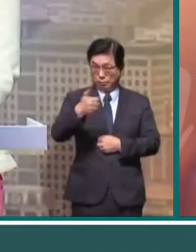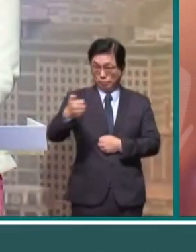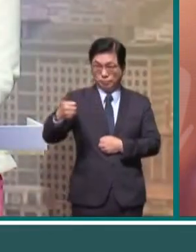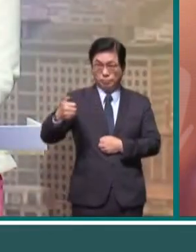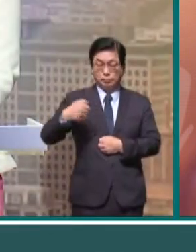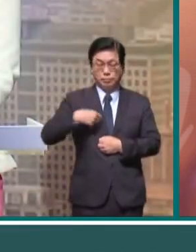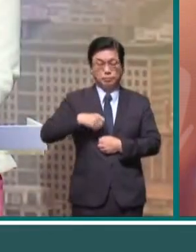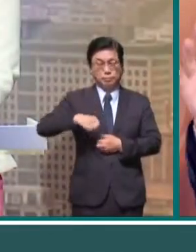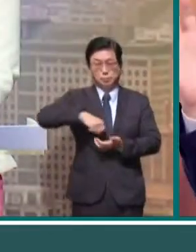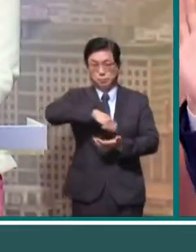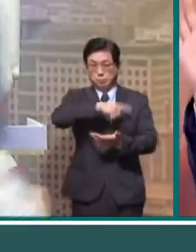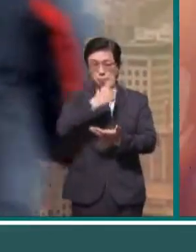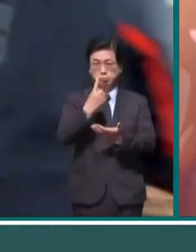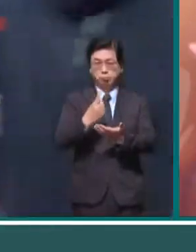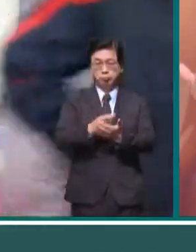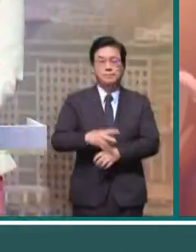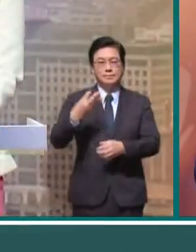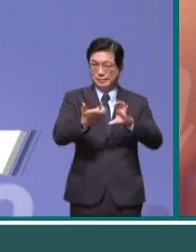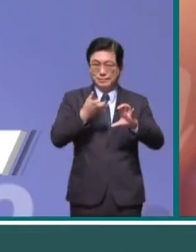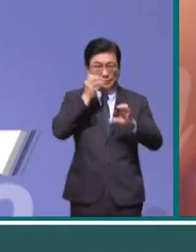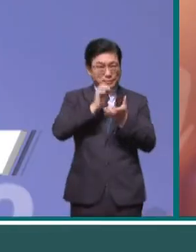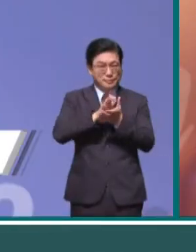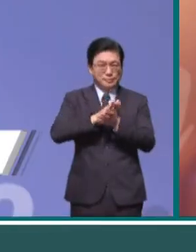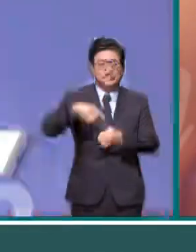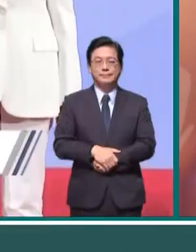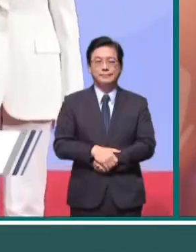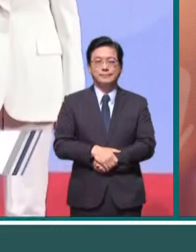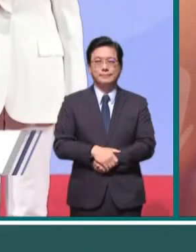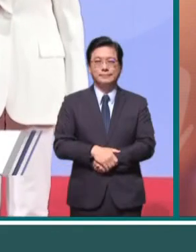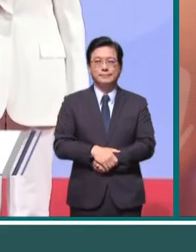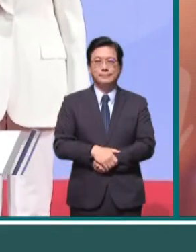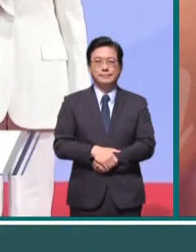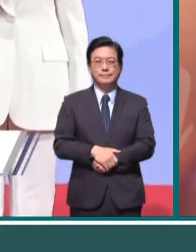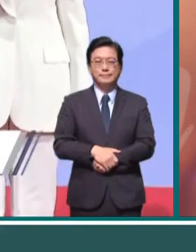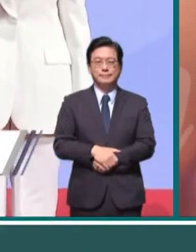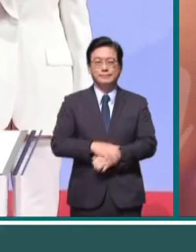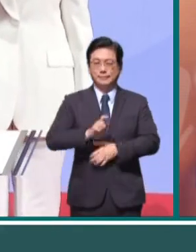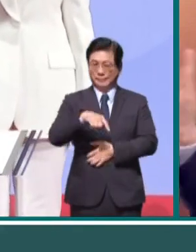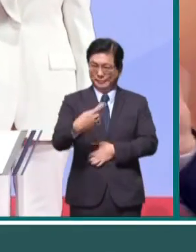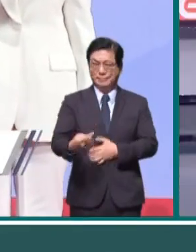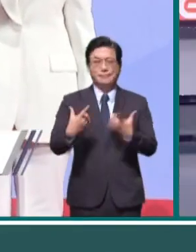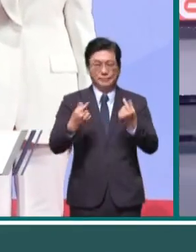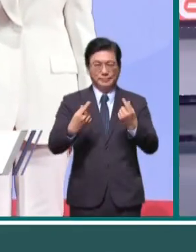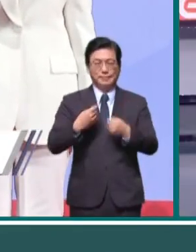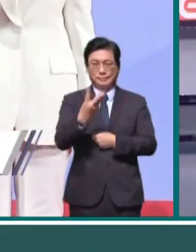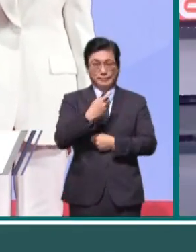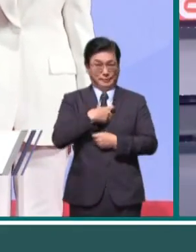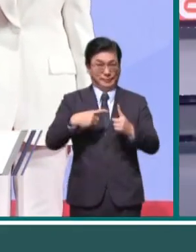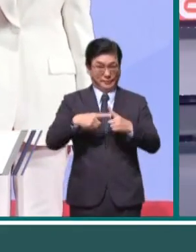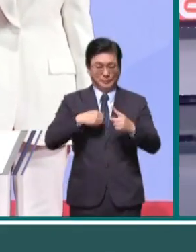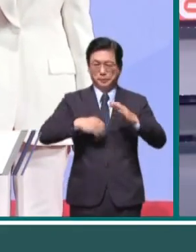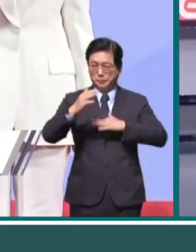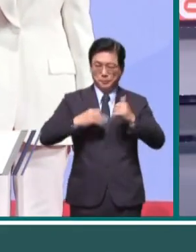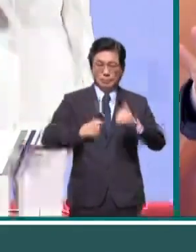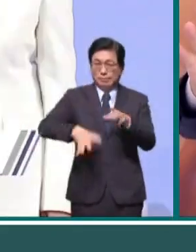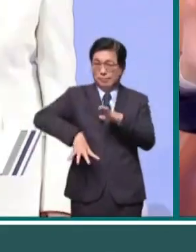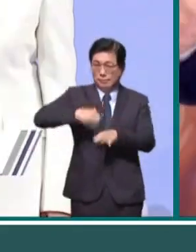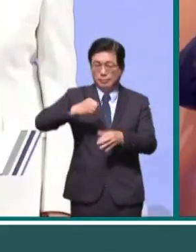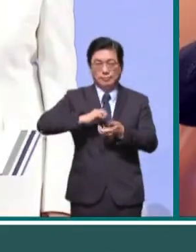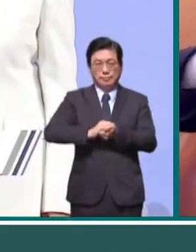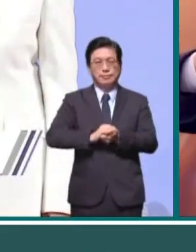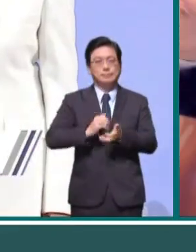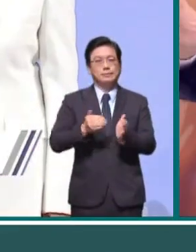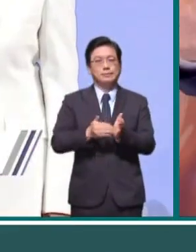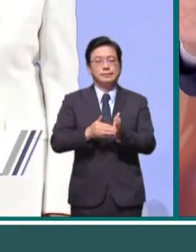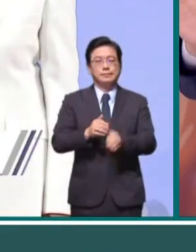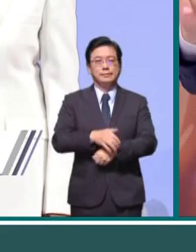始讲话了，抢麦。然后陈时中当然，因为他最近，陈时中也吓呆了，然后赶快才有工作人员一拥而上，赶